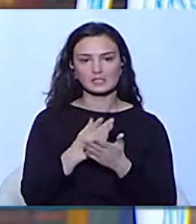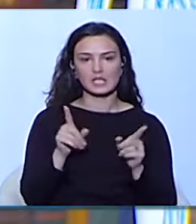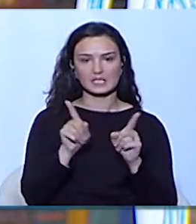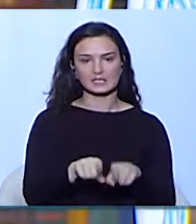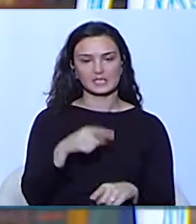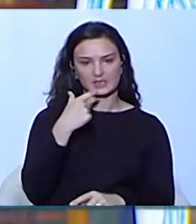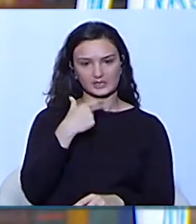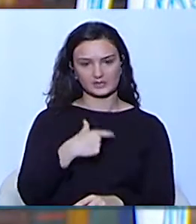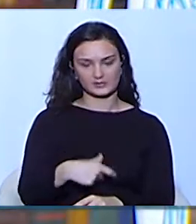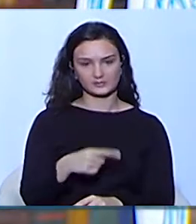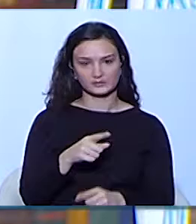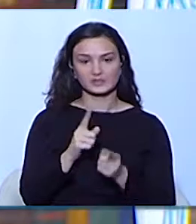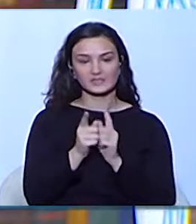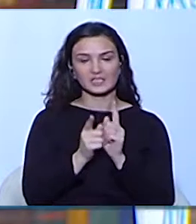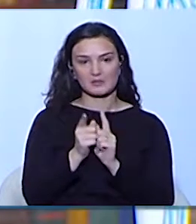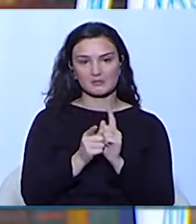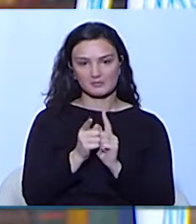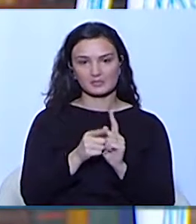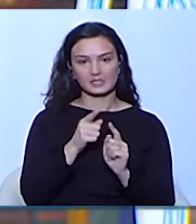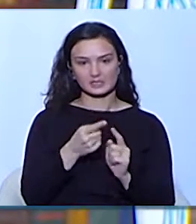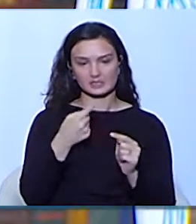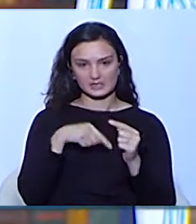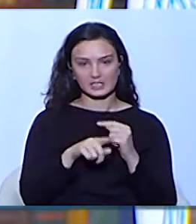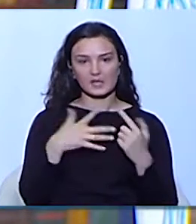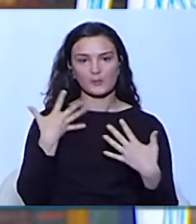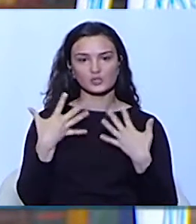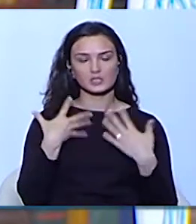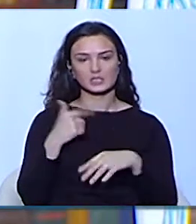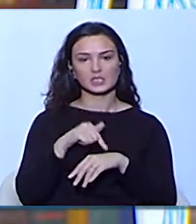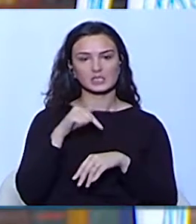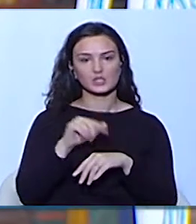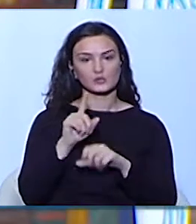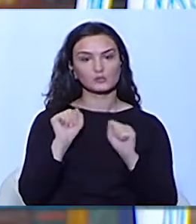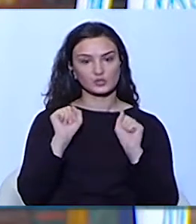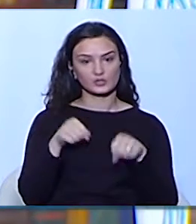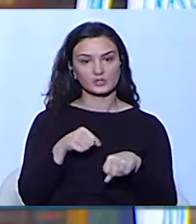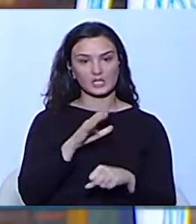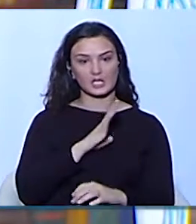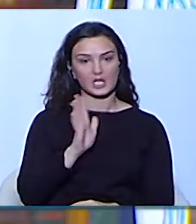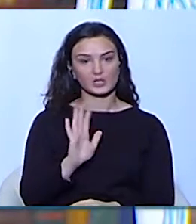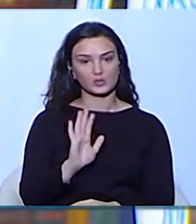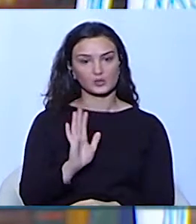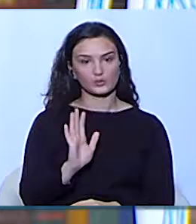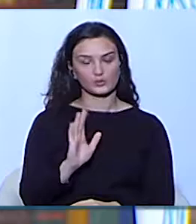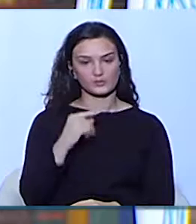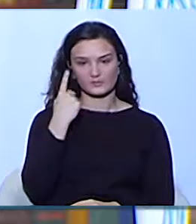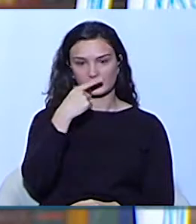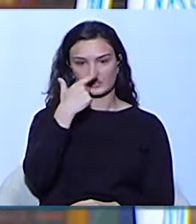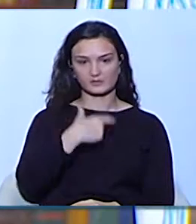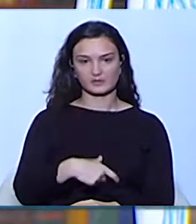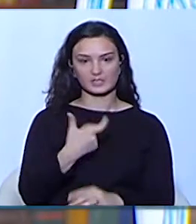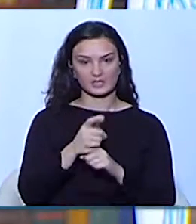ესეთი. ფიზიოლოგიური ცვლილებები თავისთავად იწვევს იმ ემოციას და განცდას, რომ შეიძლება არ იყოს ვიზუალურად